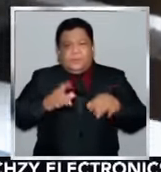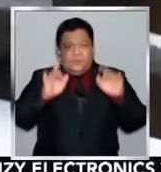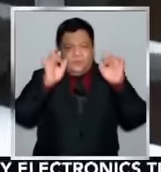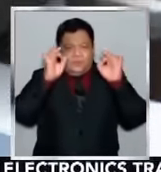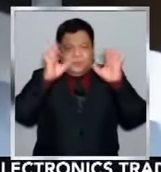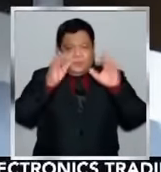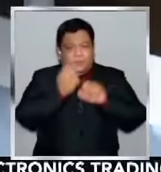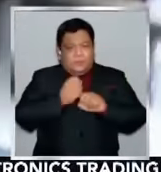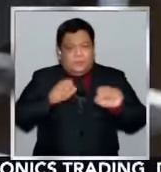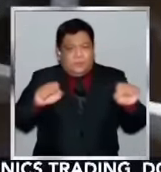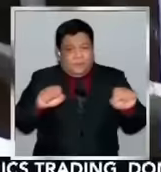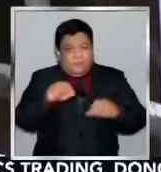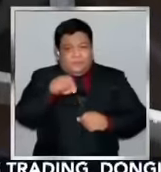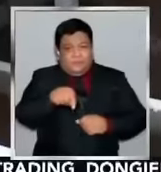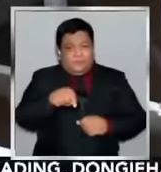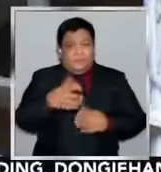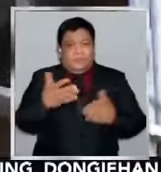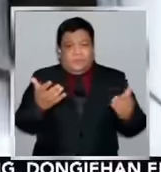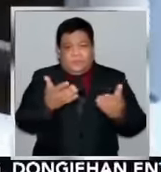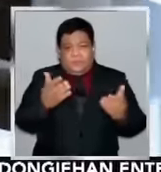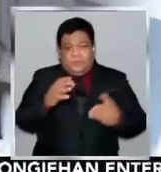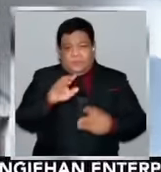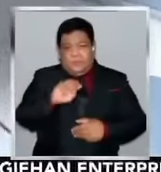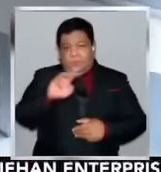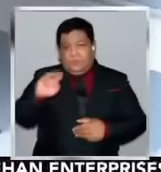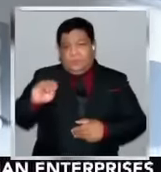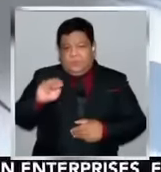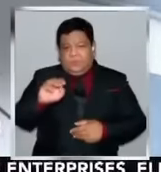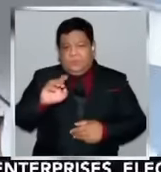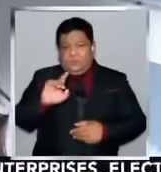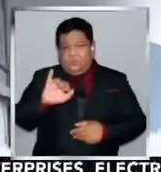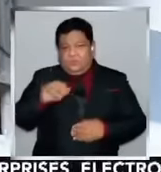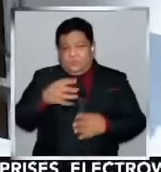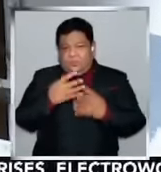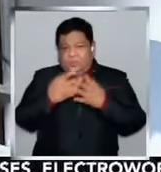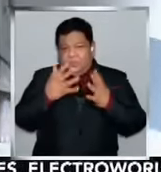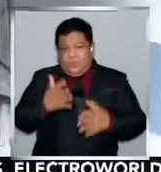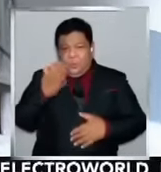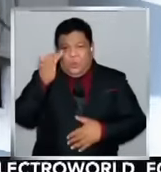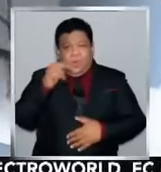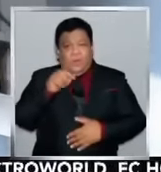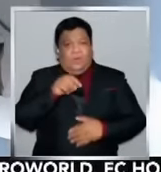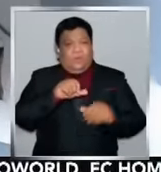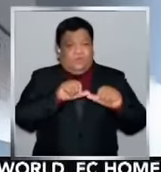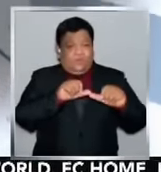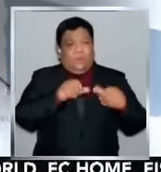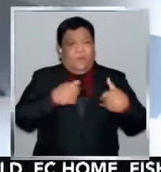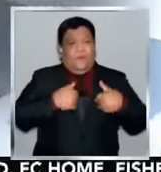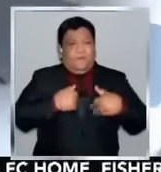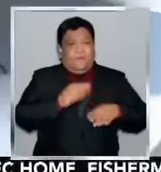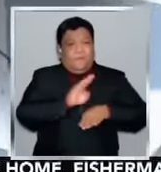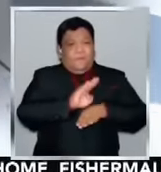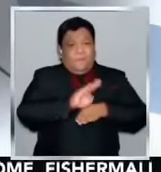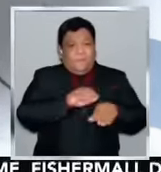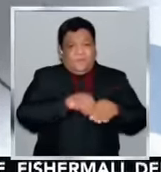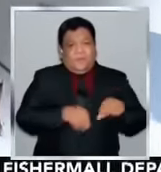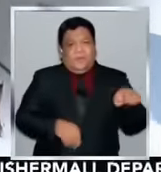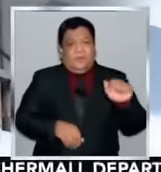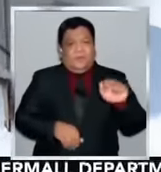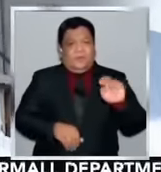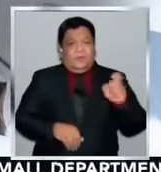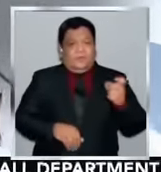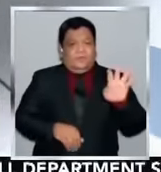Manila District Jail. Dahil tuloy ang kanyang kabuhayan sa loob ng Annex 4.